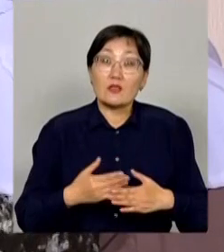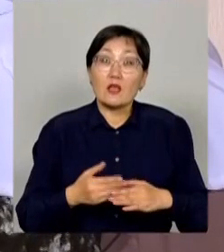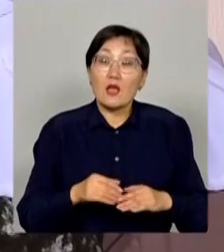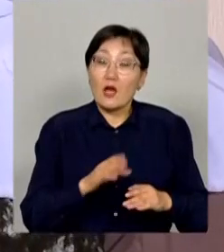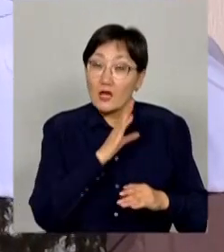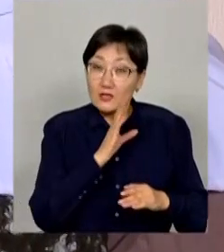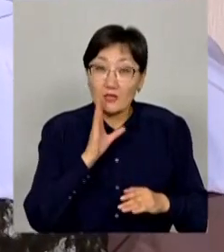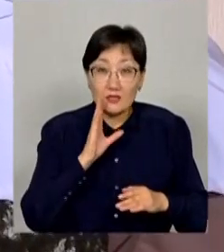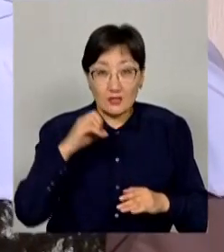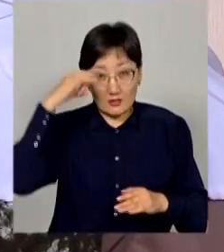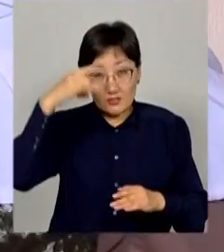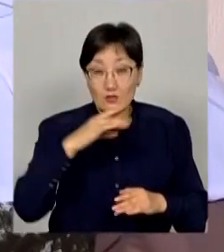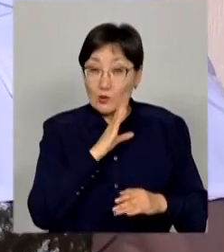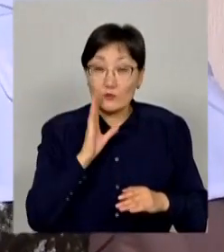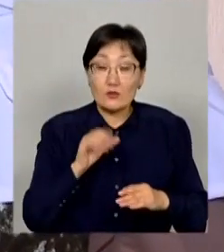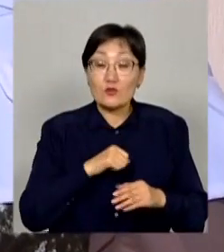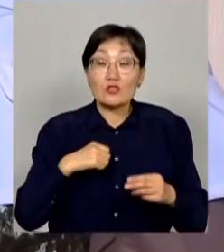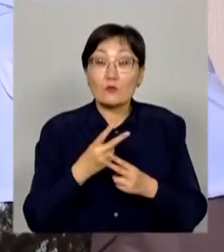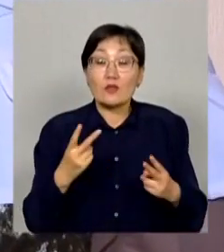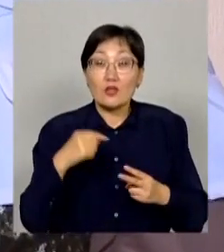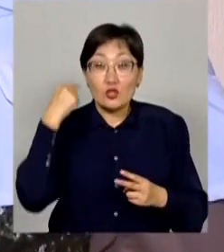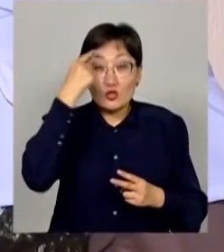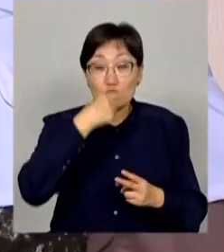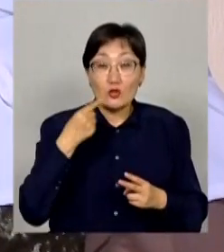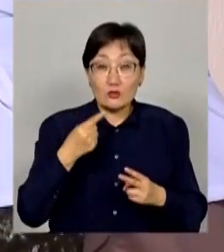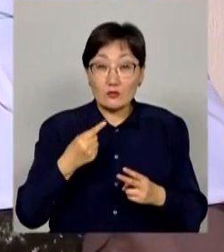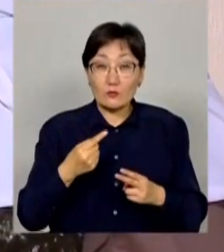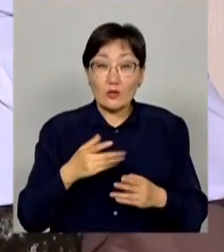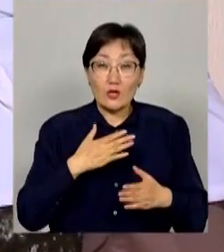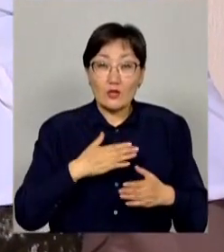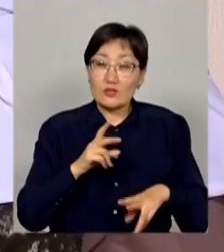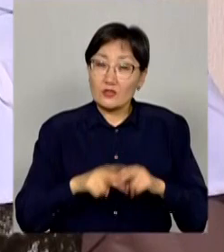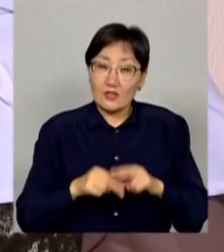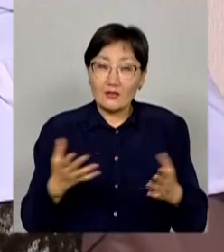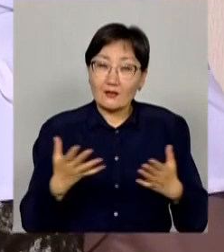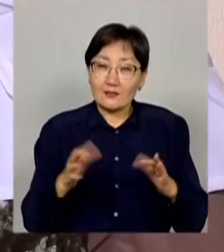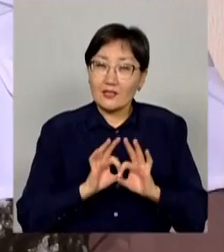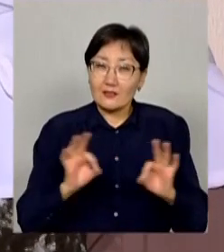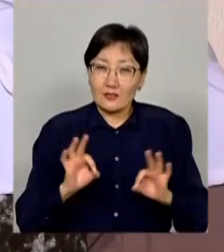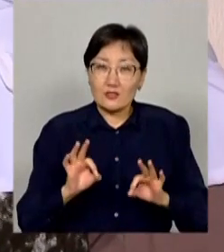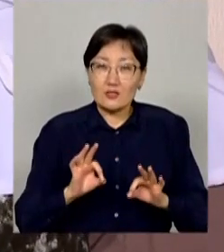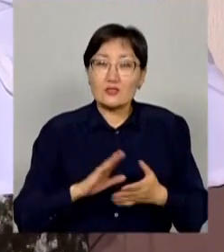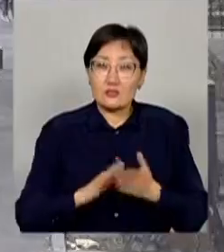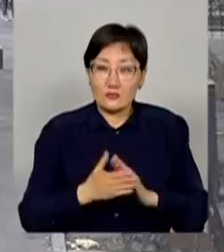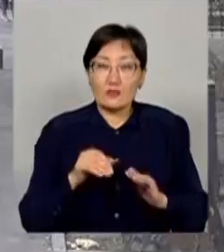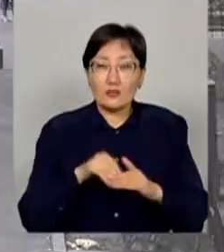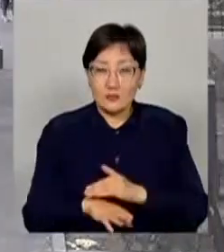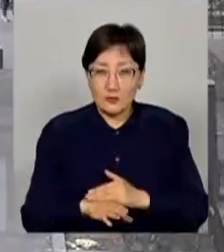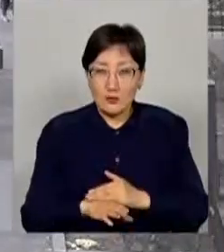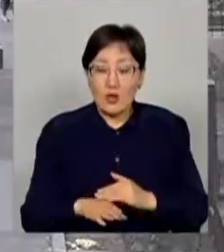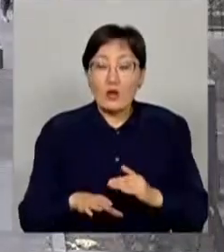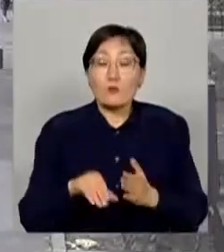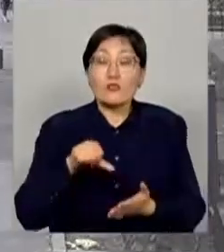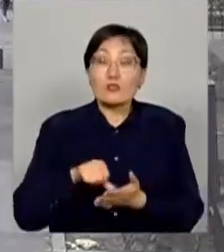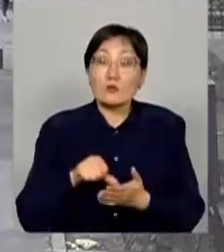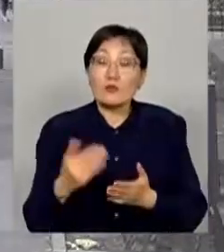да жаңағыдай көріп отырсыздар ғой, жүздерінен көңілгүйлерінің қандай керемет күйде кеткендерін. Президенттікке